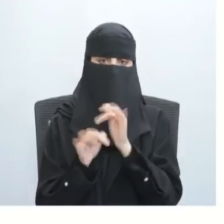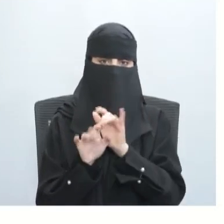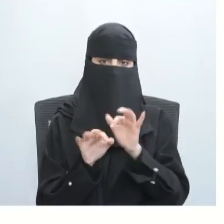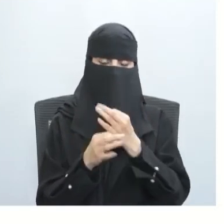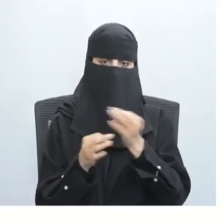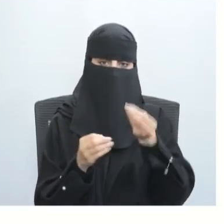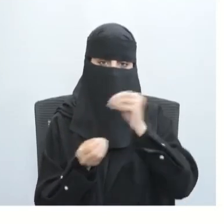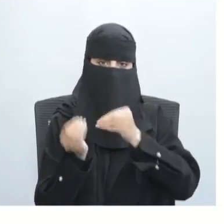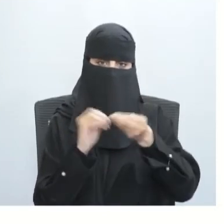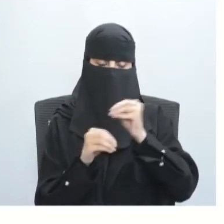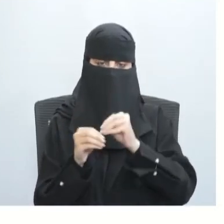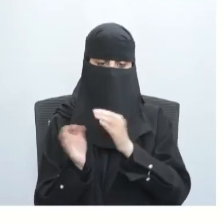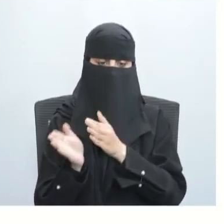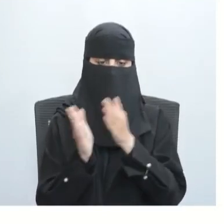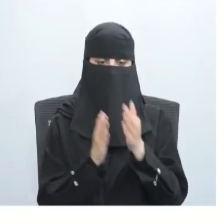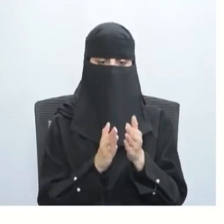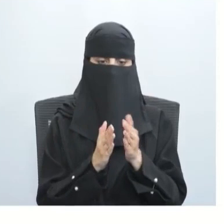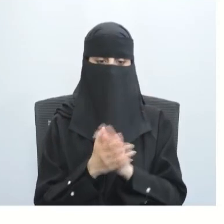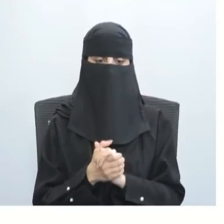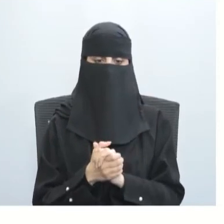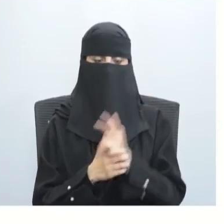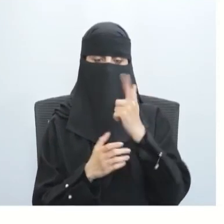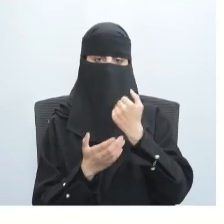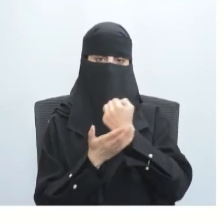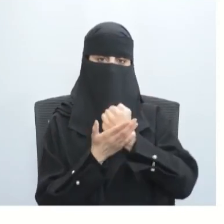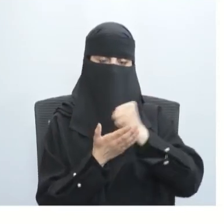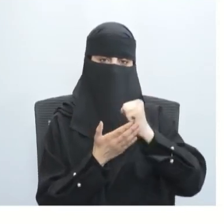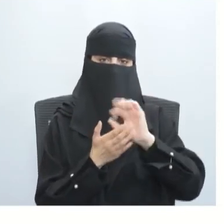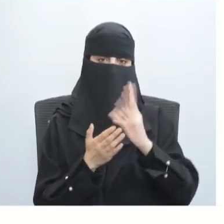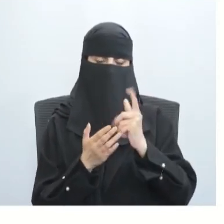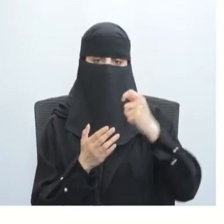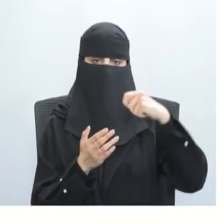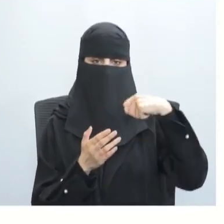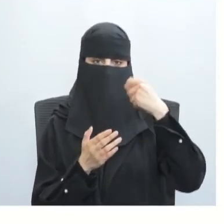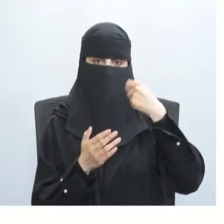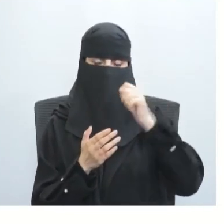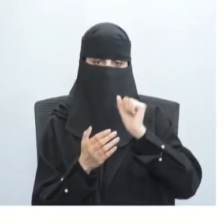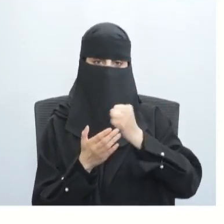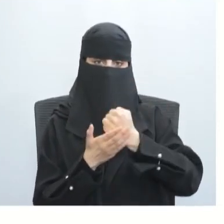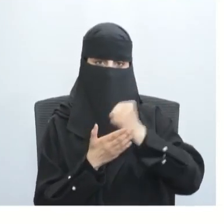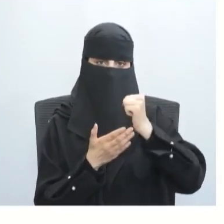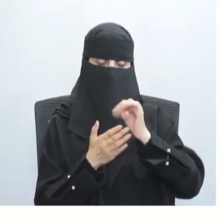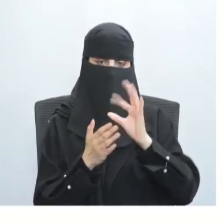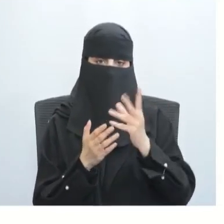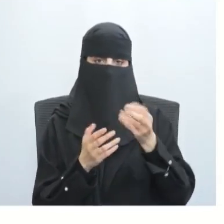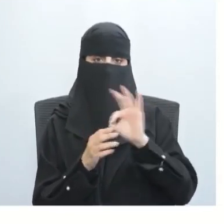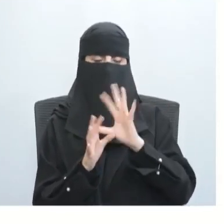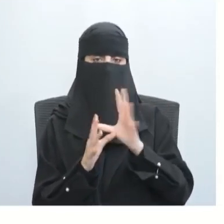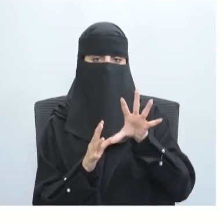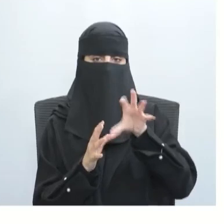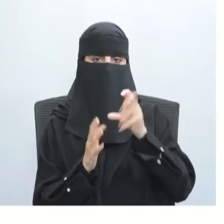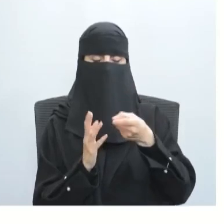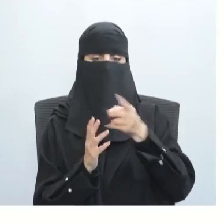في الايقونه التاليه ازاله مقطع المسار المحدد حاليا ونسخه الى